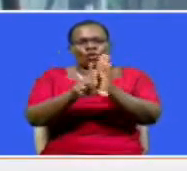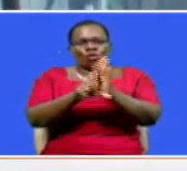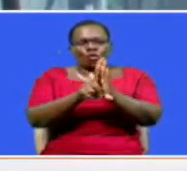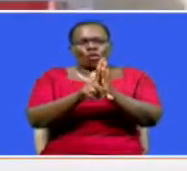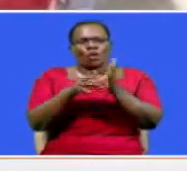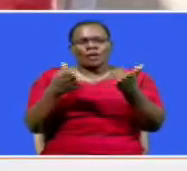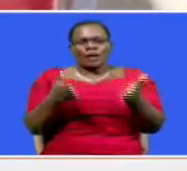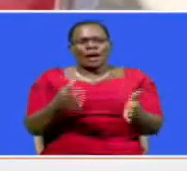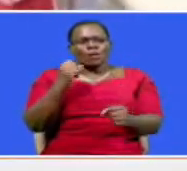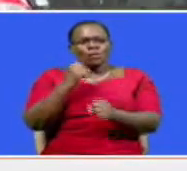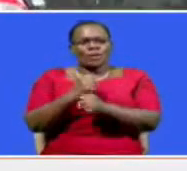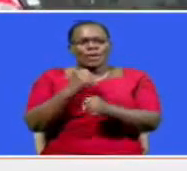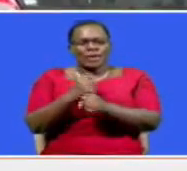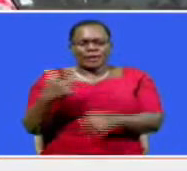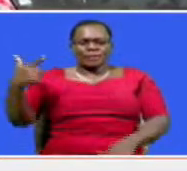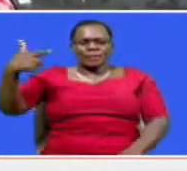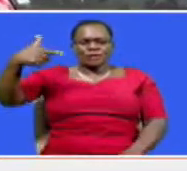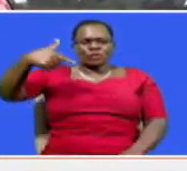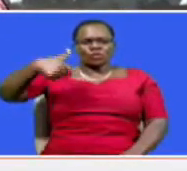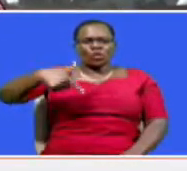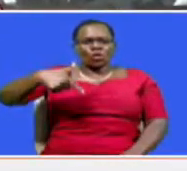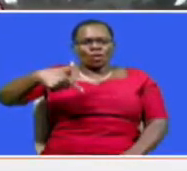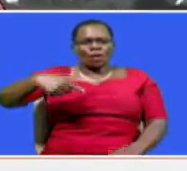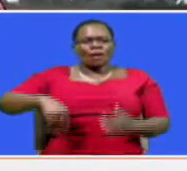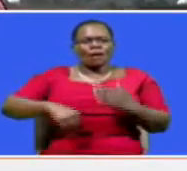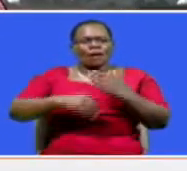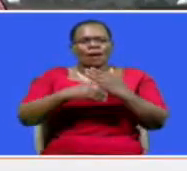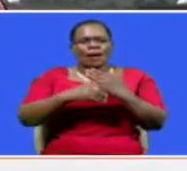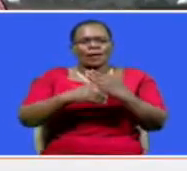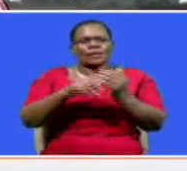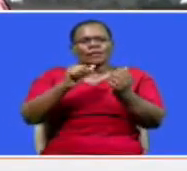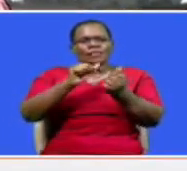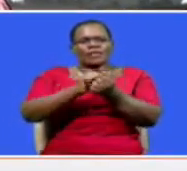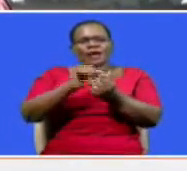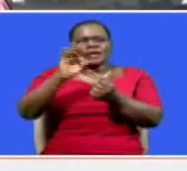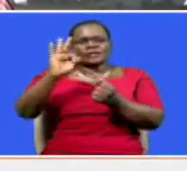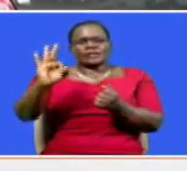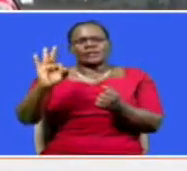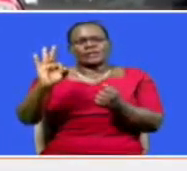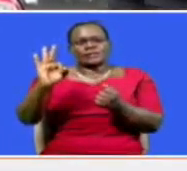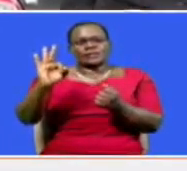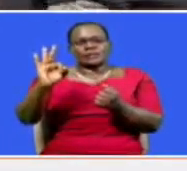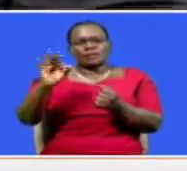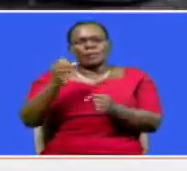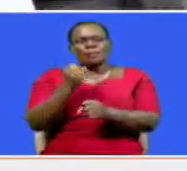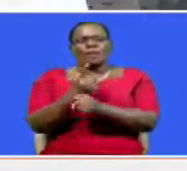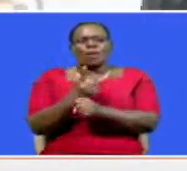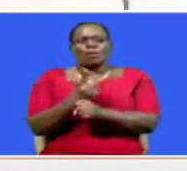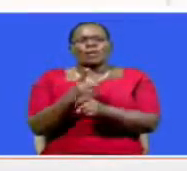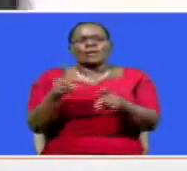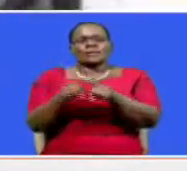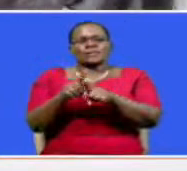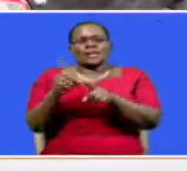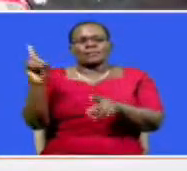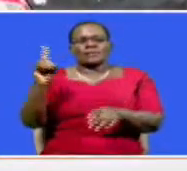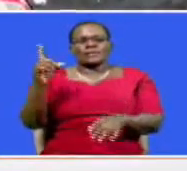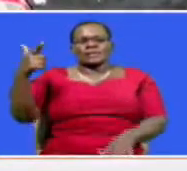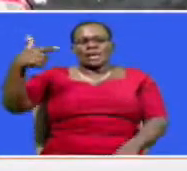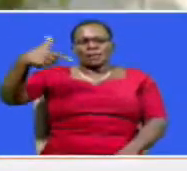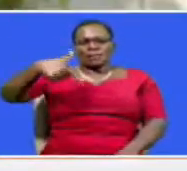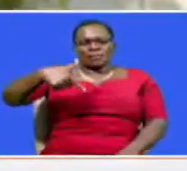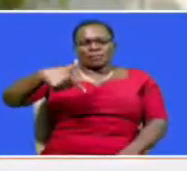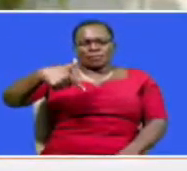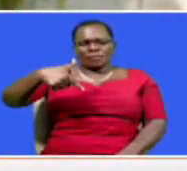Hatua hiyo iliyosababisha bei ya petroli kuongezeka kwa shilingi 13 na senti 49, huku dizeli na mafuta ya